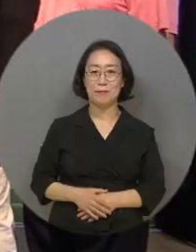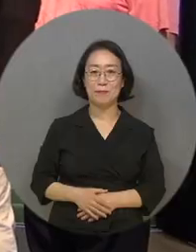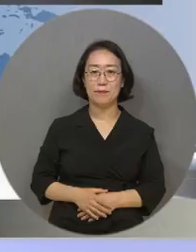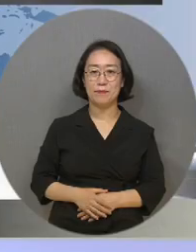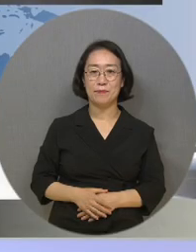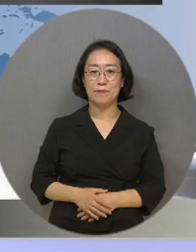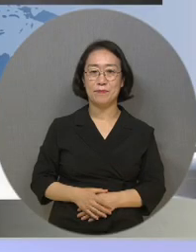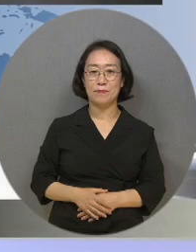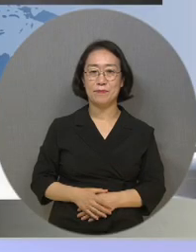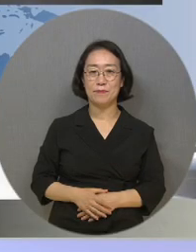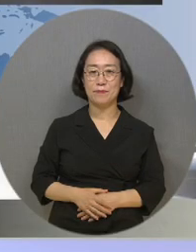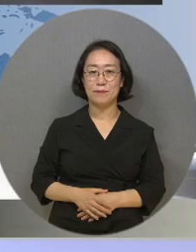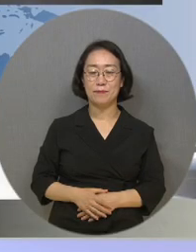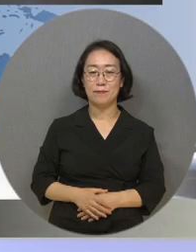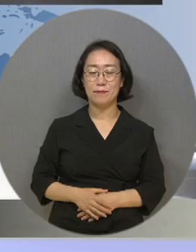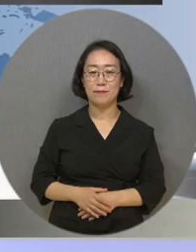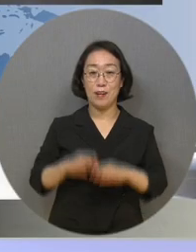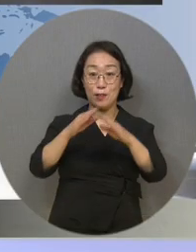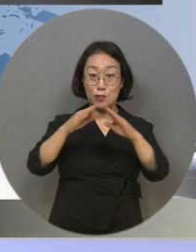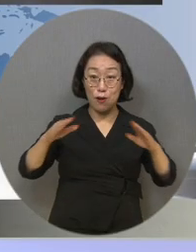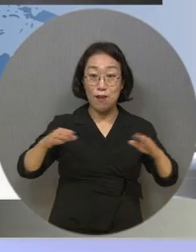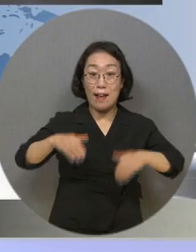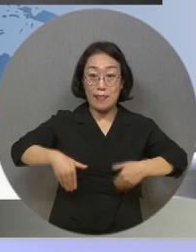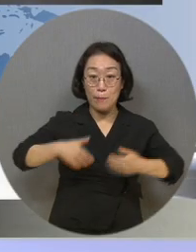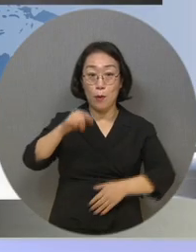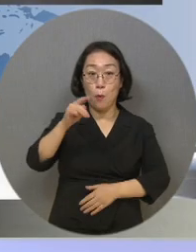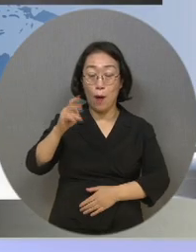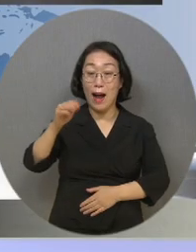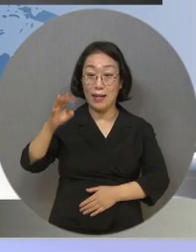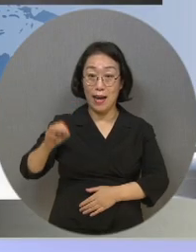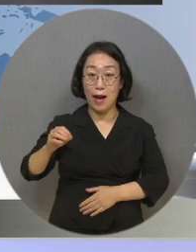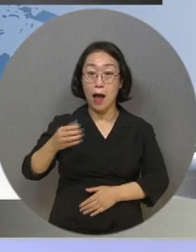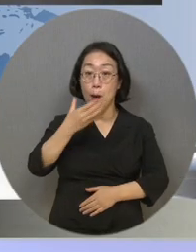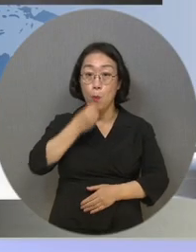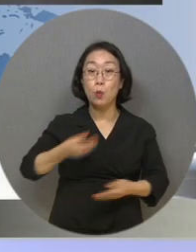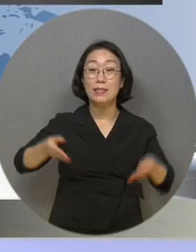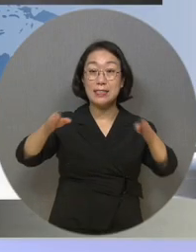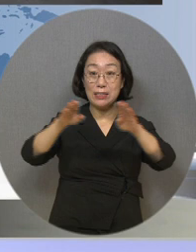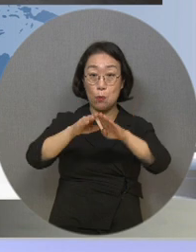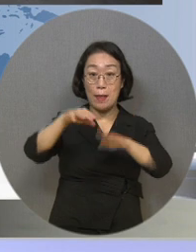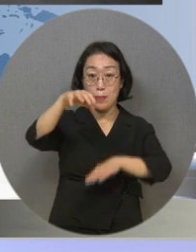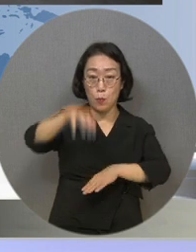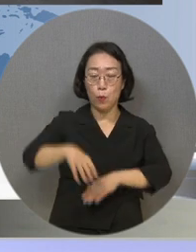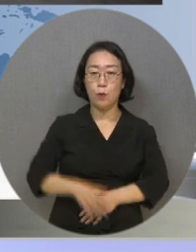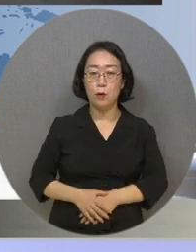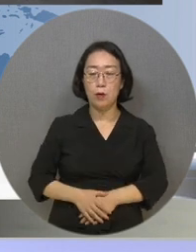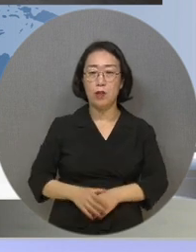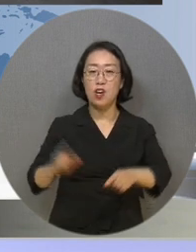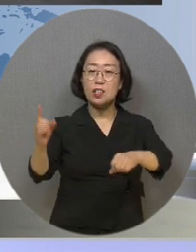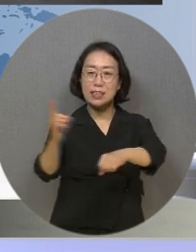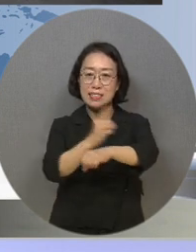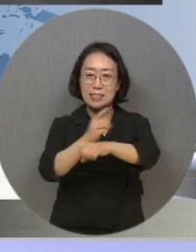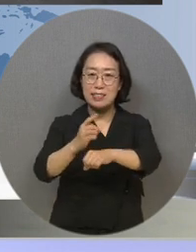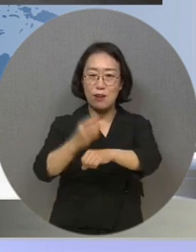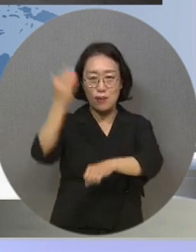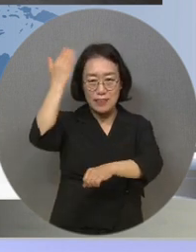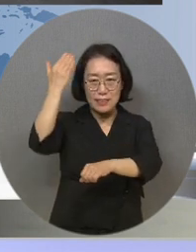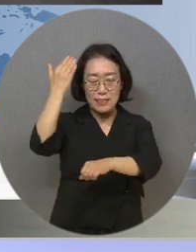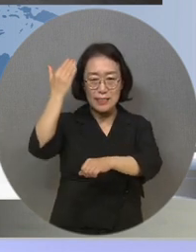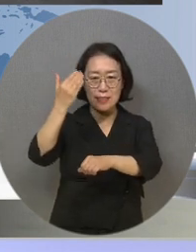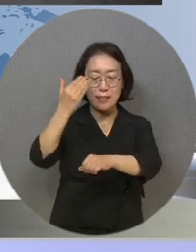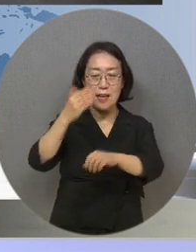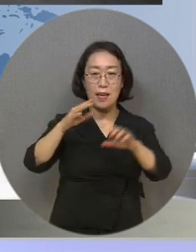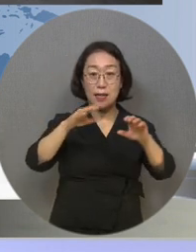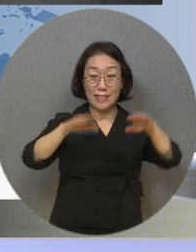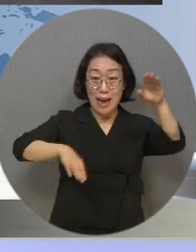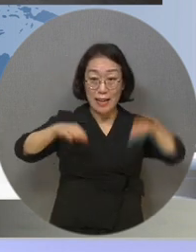기자입니다. 전라남도 광영시의 장애인 종합복지관에서 디지털 정보 격차 해소를 위해 장애인의 대상으로